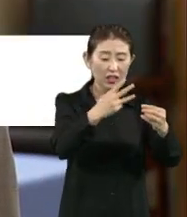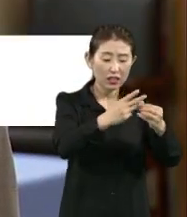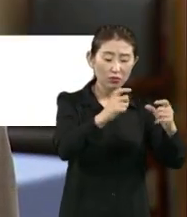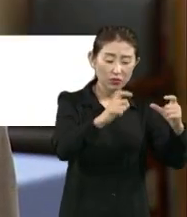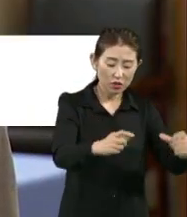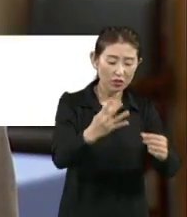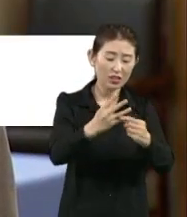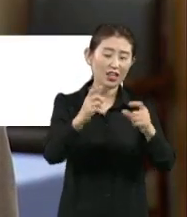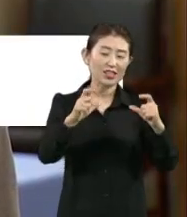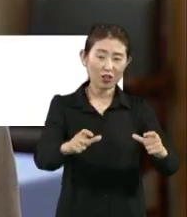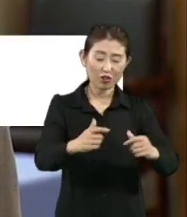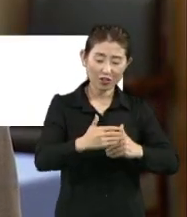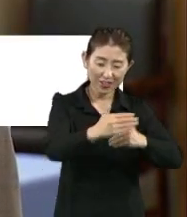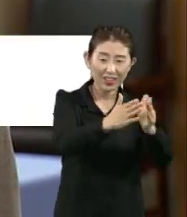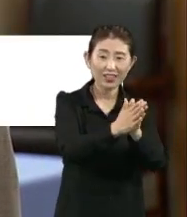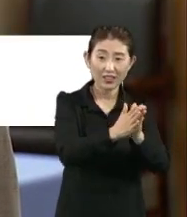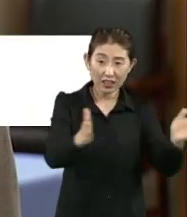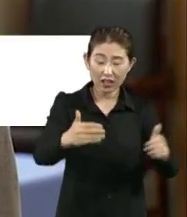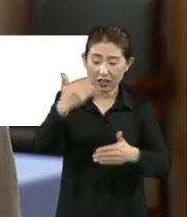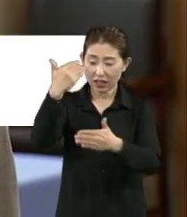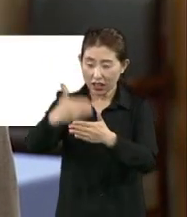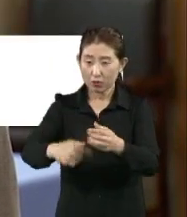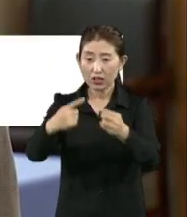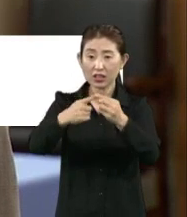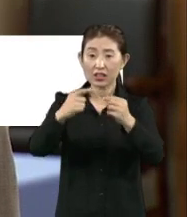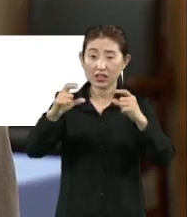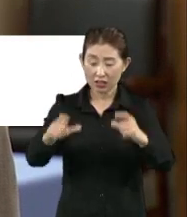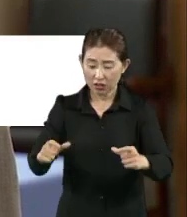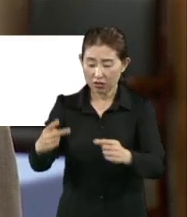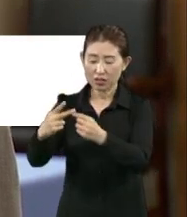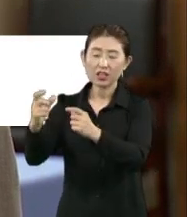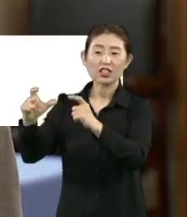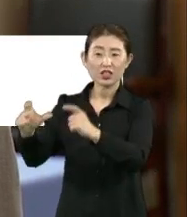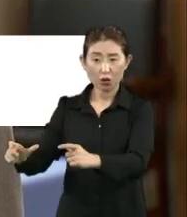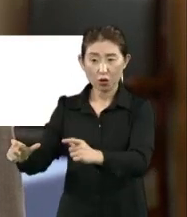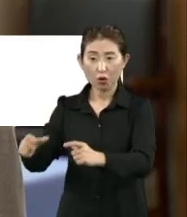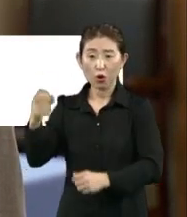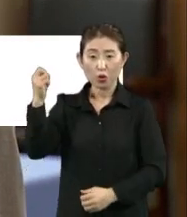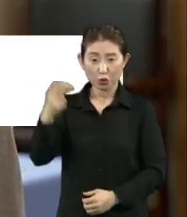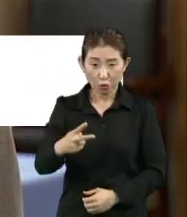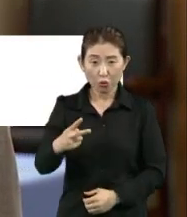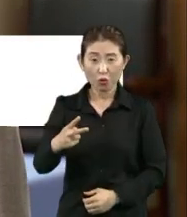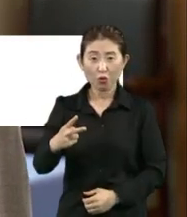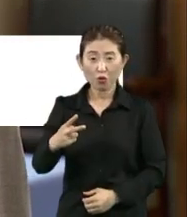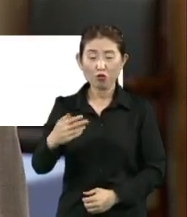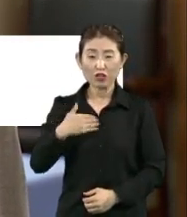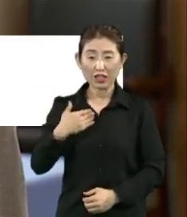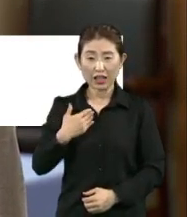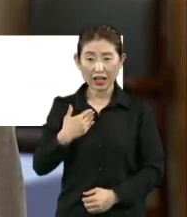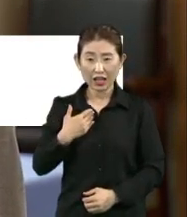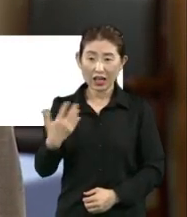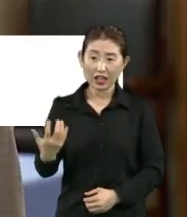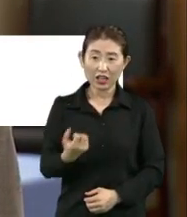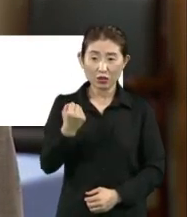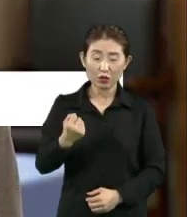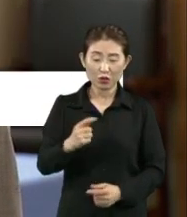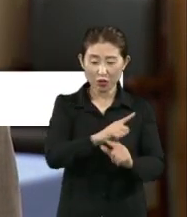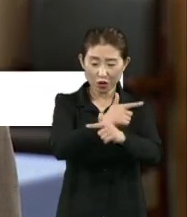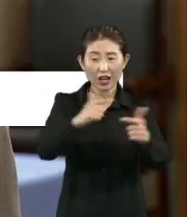개발이 첫 시작이고 또 나머지 1, 2지구 그리고 또 저희가 가지고 있는 도유림을